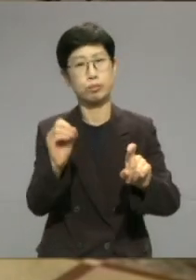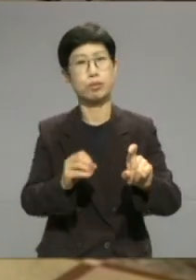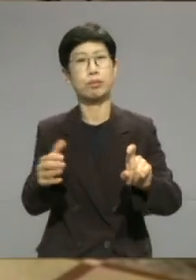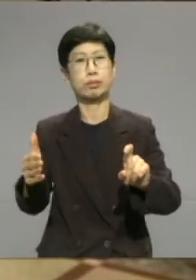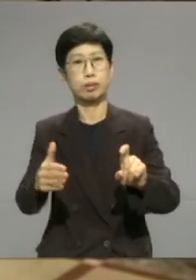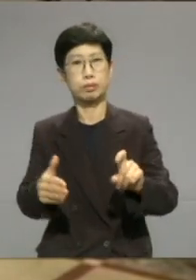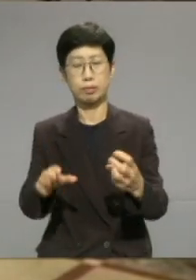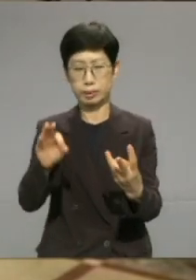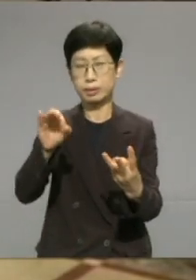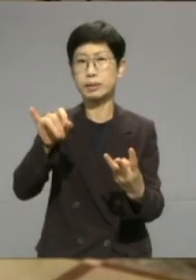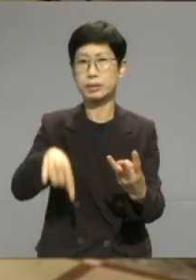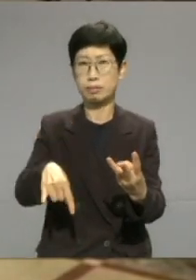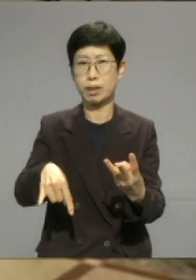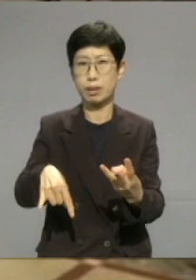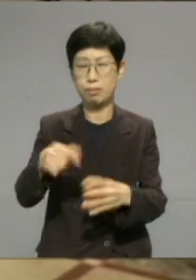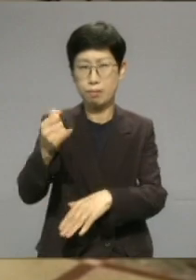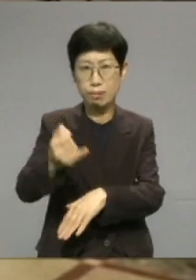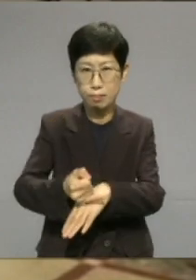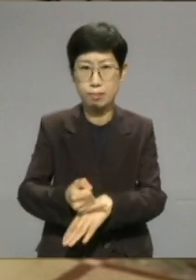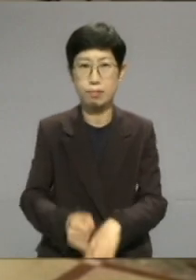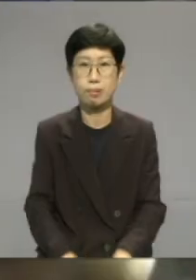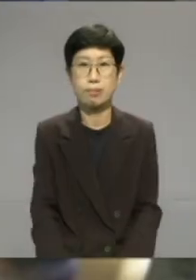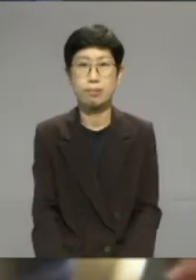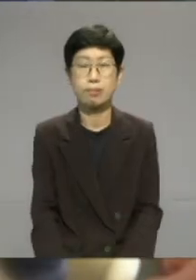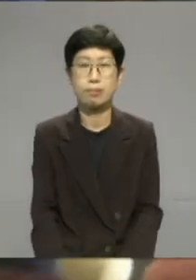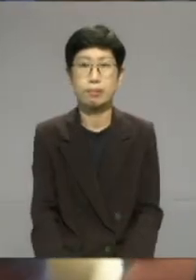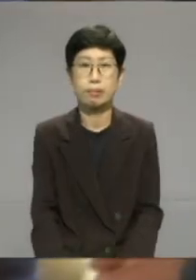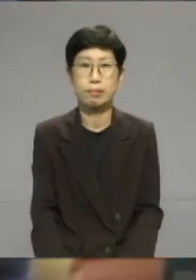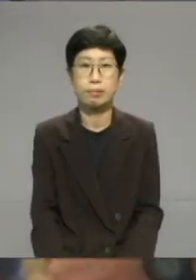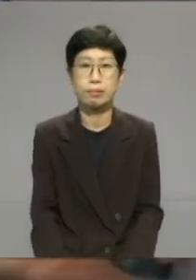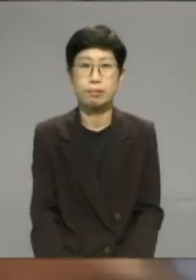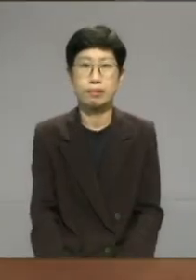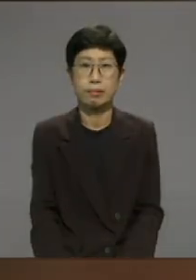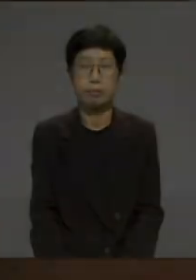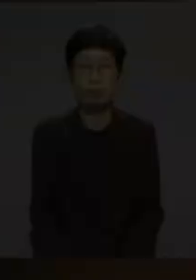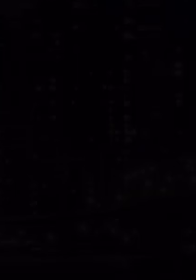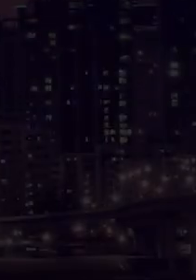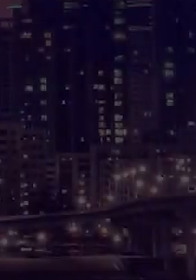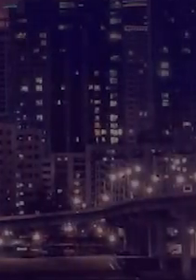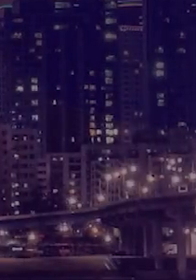10% 후반대로 3위에 그쳤습니다. 월드뉴스 윤서영입니다.